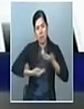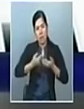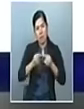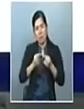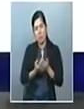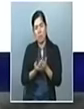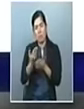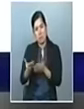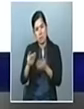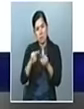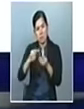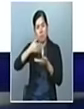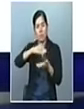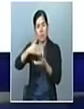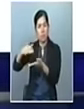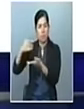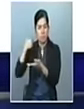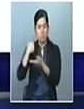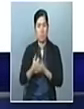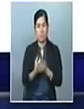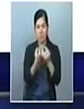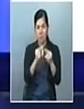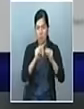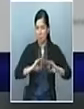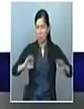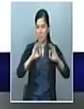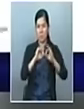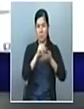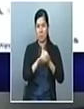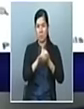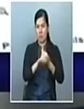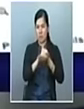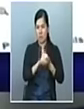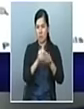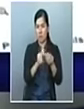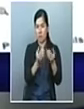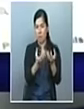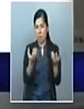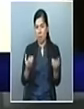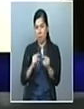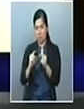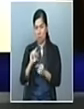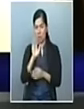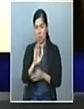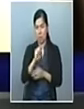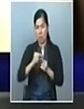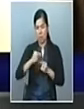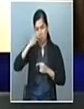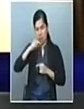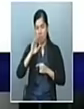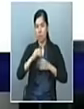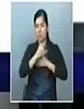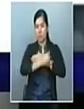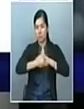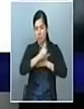างกันแต่มีจุดประสงค์เดียวกันค่ะก็คืออำนวยความสะดวกในการซื้อขายแลกเปลี่ยนสินค้าทั้งในและต่างประเทศรวมถึงเปิดโอกาสให้ผู้